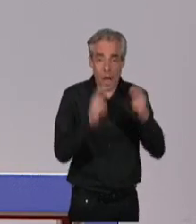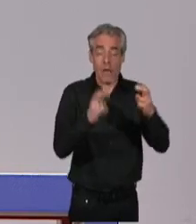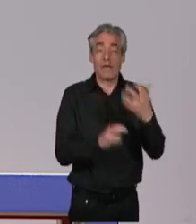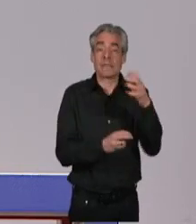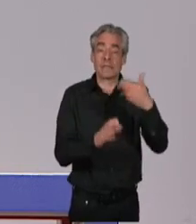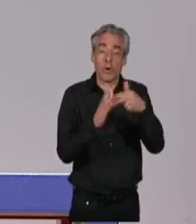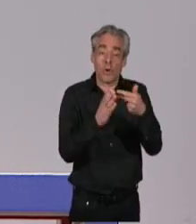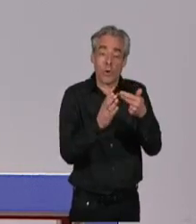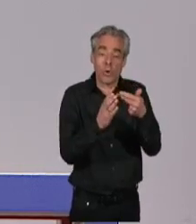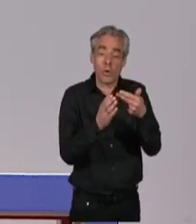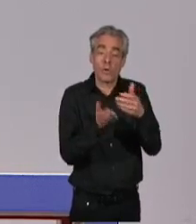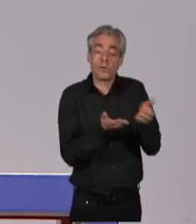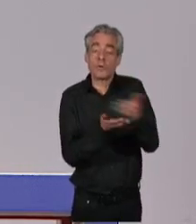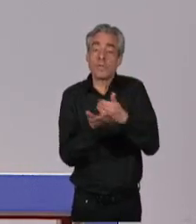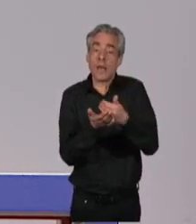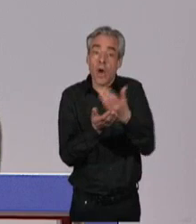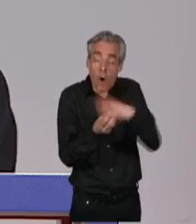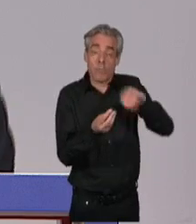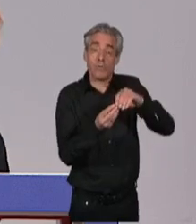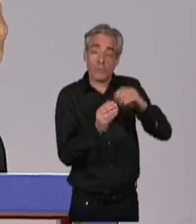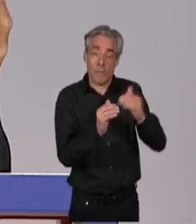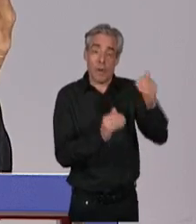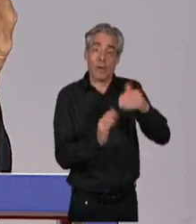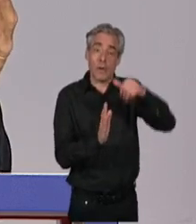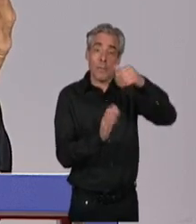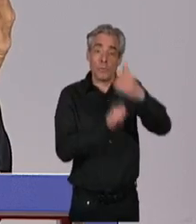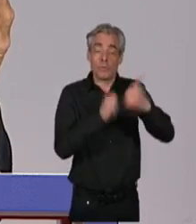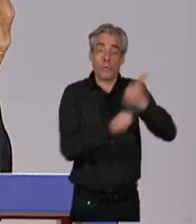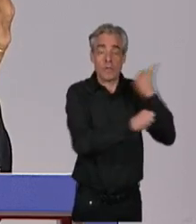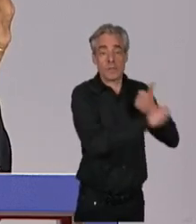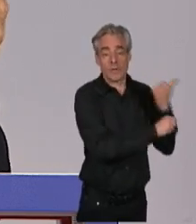500 euros de salaire de plus par an.